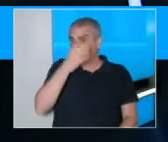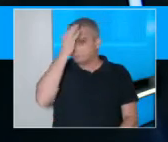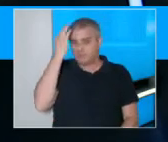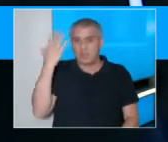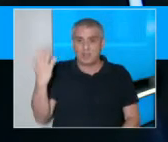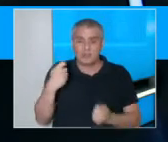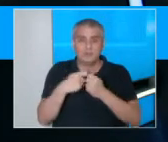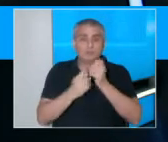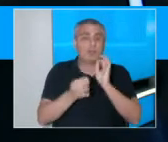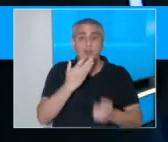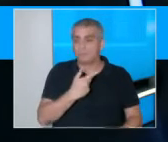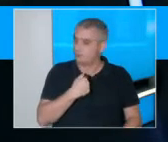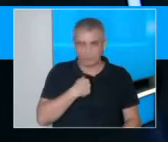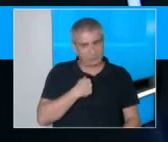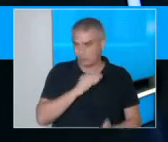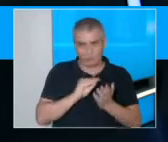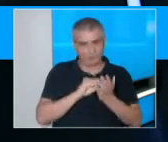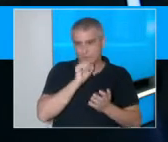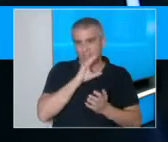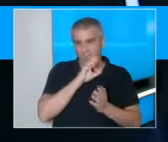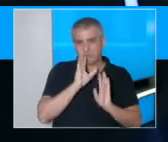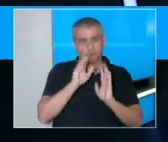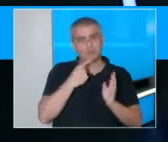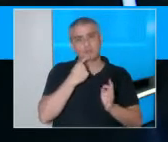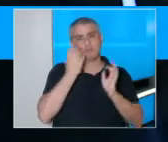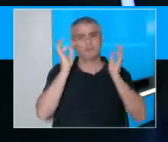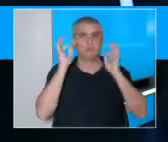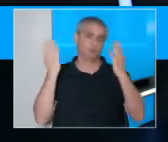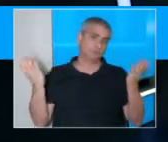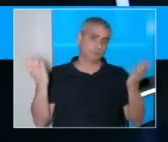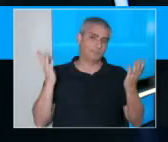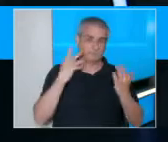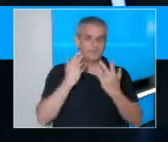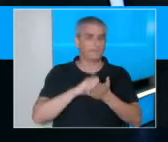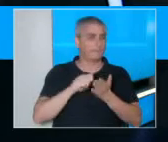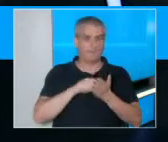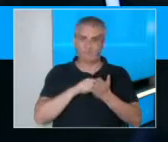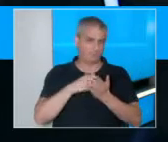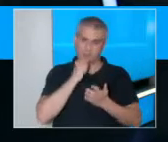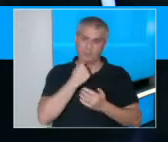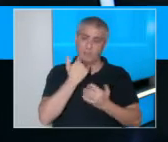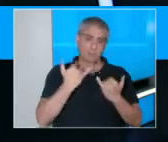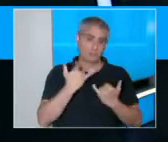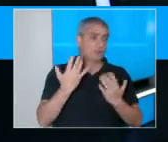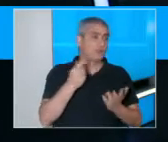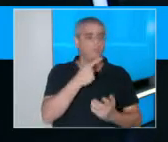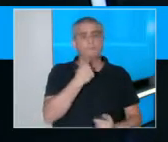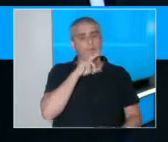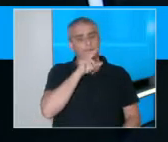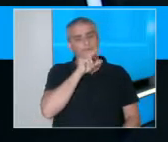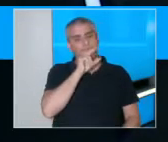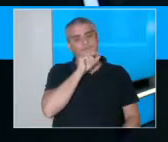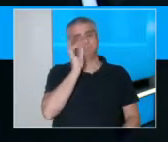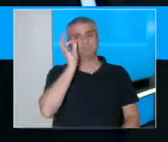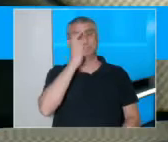גדול בנוגע לפרקליטות. אנחנו לא זקוקים להדלפות, יש להם דוברים רשמיים. יש כמה כתבים שלא אזכיר אותם כמה משמן, שהם מדבררים